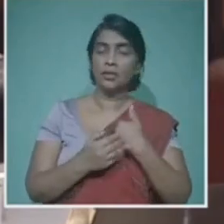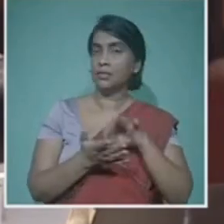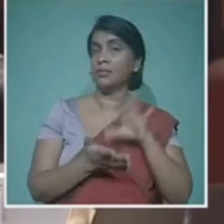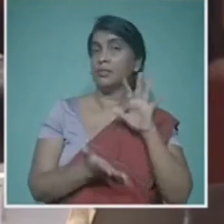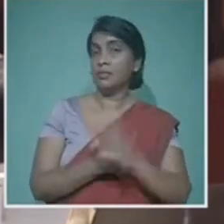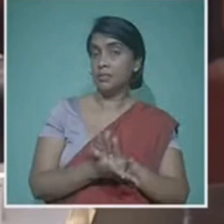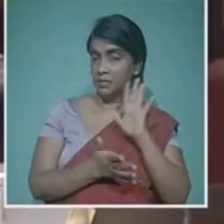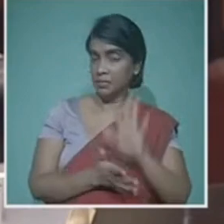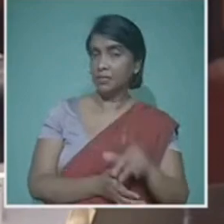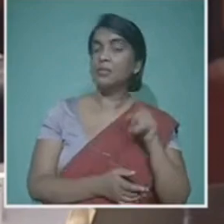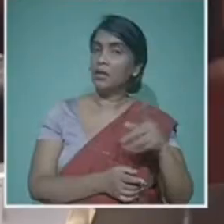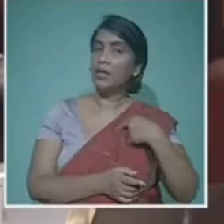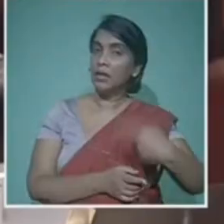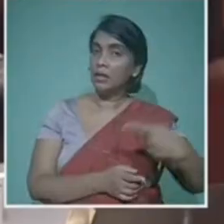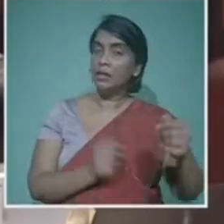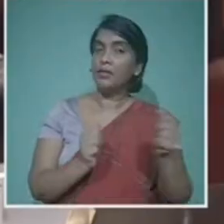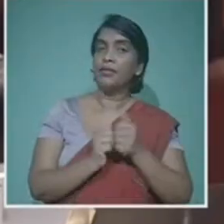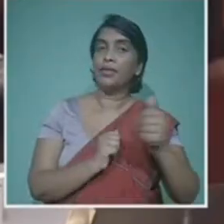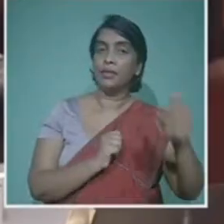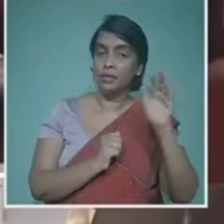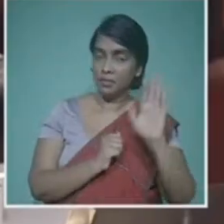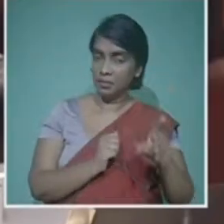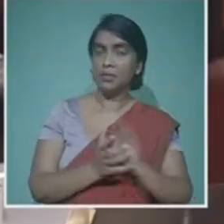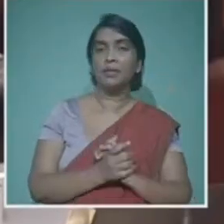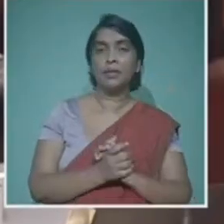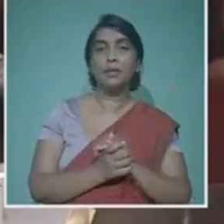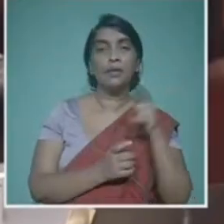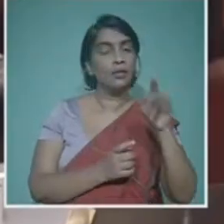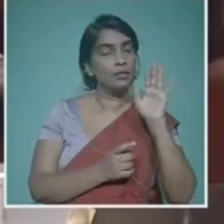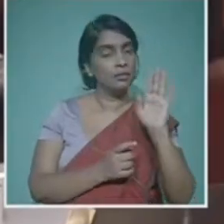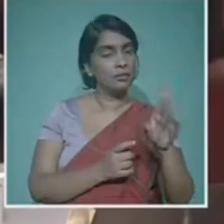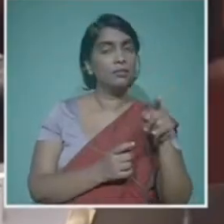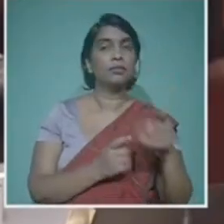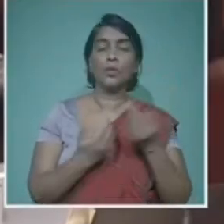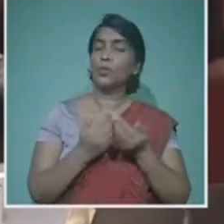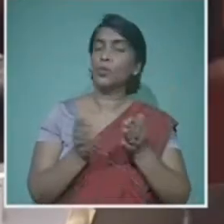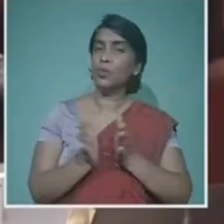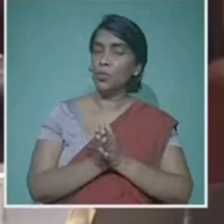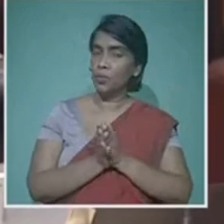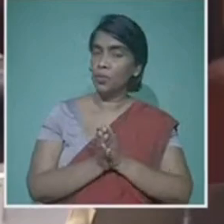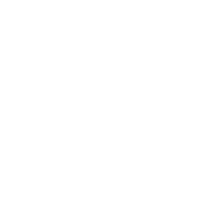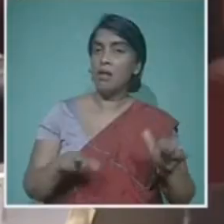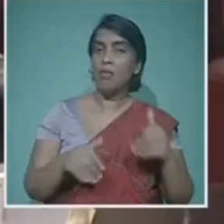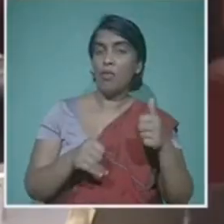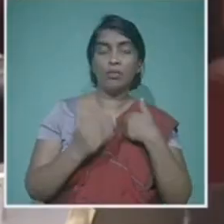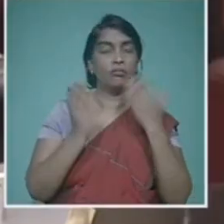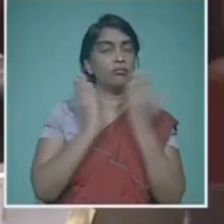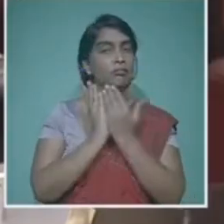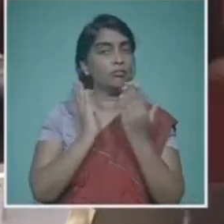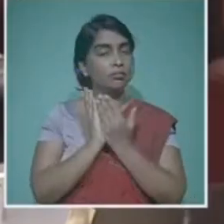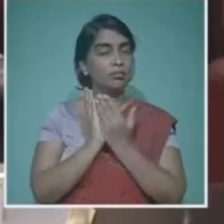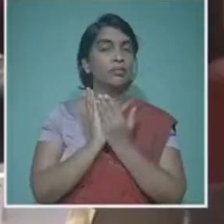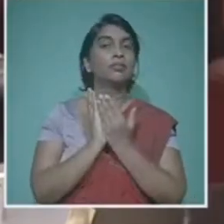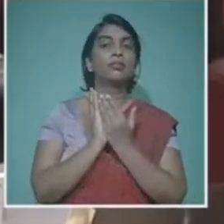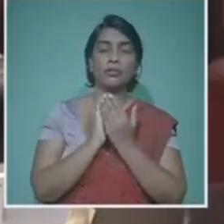அன்றாட செயல்பாடுகளை செய்வதற்கான அவர்கள் வாழ்க்கையிலே தங்களுடைய குழந்தைகளை நல்ல முறையிலே படிக்க வைப்பதற்காக அவருடைய